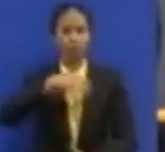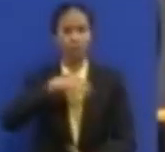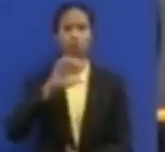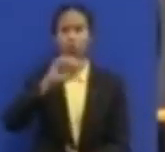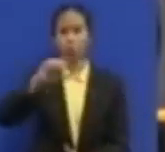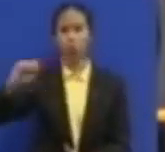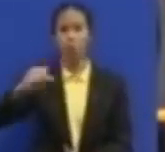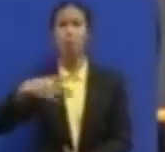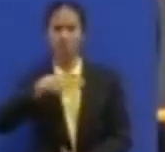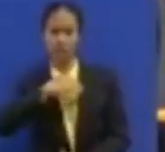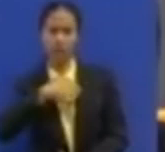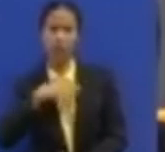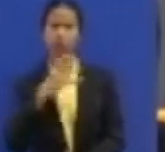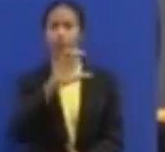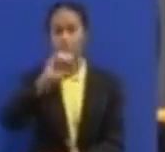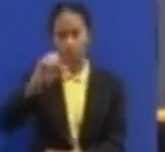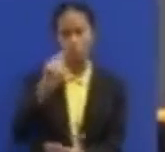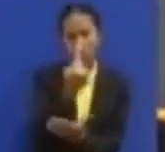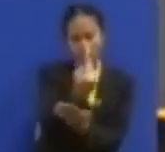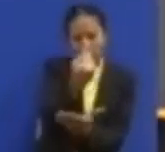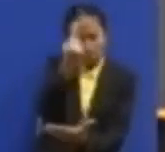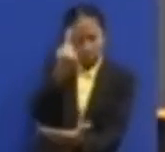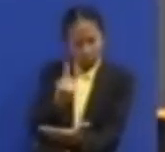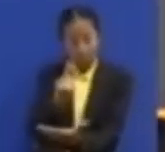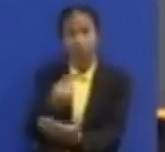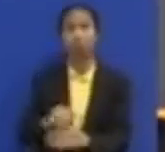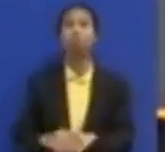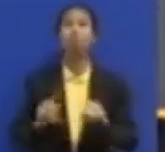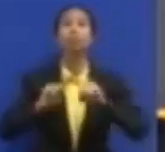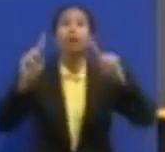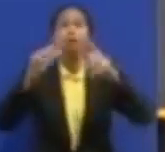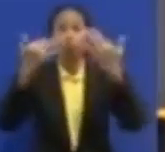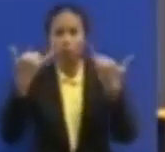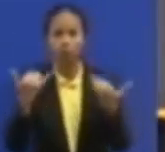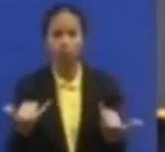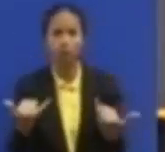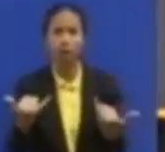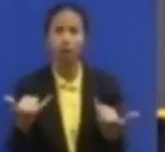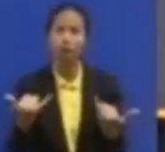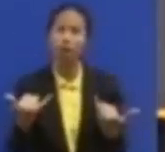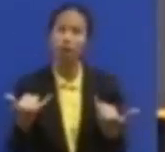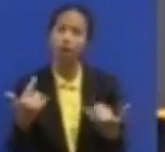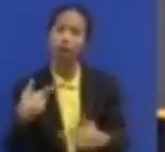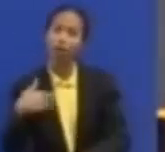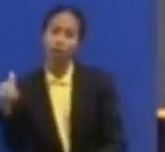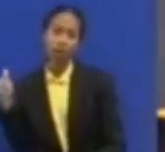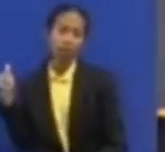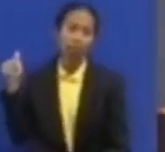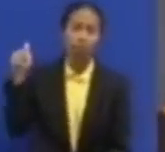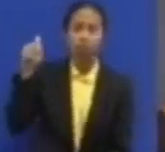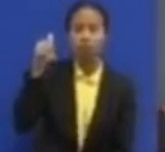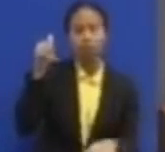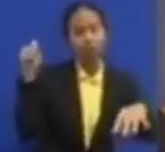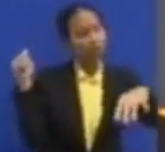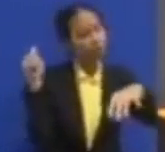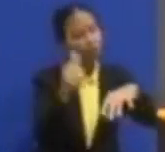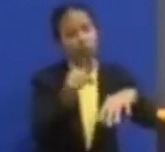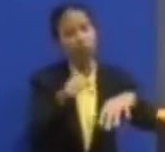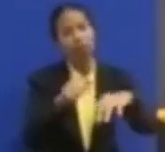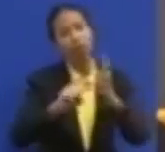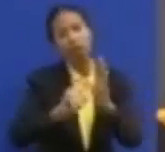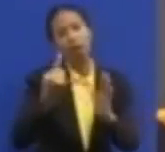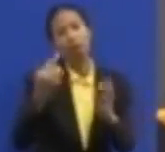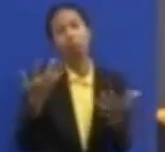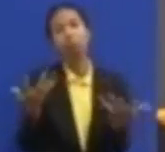ข้ามาพูดในสภาแต่วันนี้นะครับเป็นการเข้ามาในสภาครั้งแรก ประท้วงครับท่านประธ